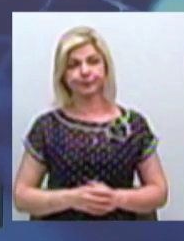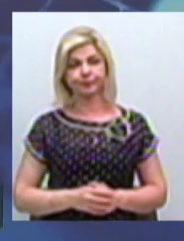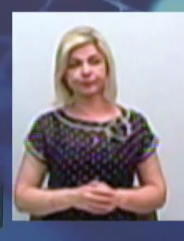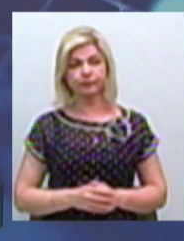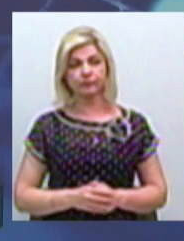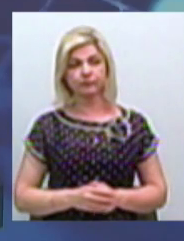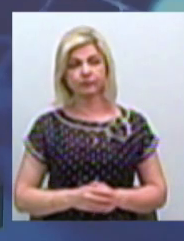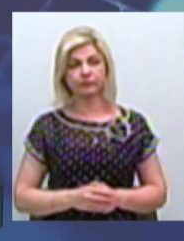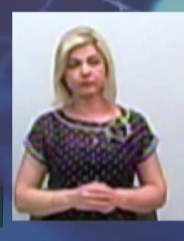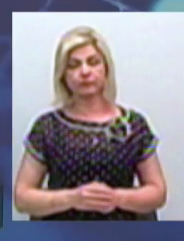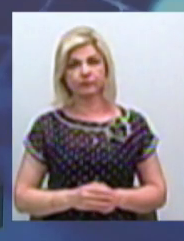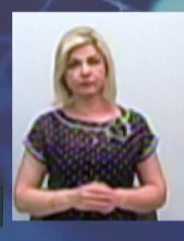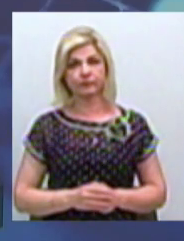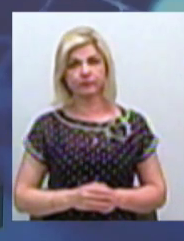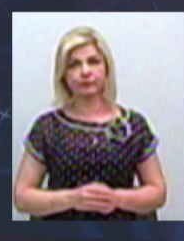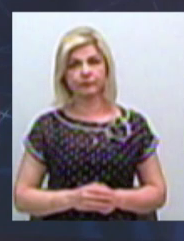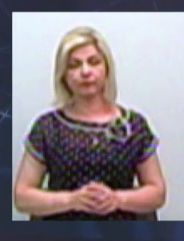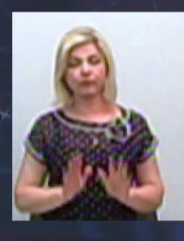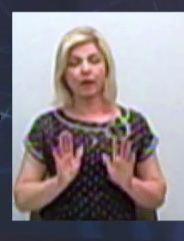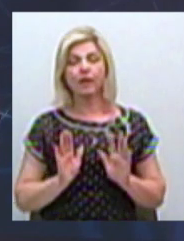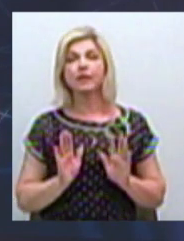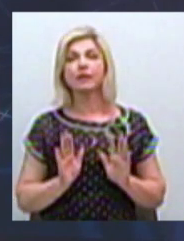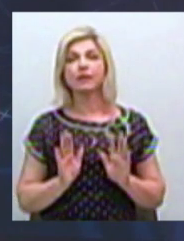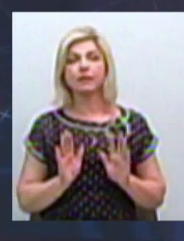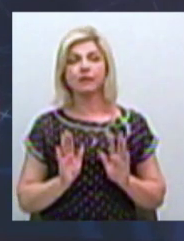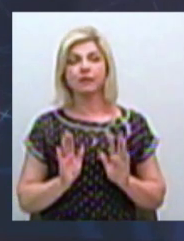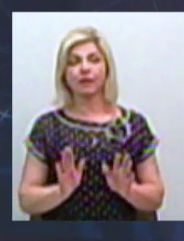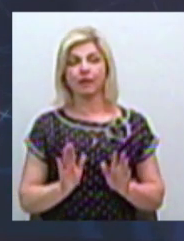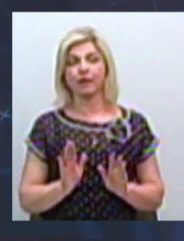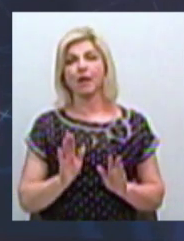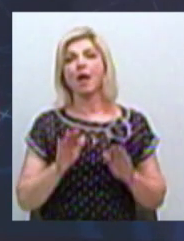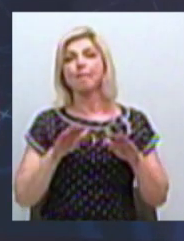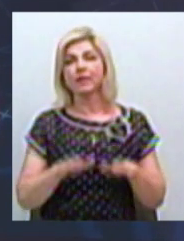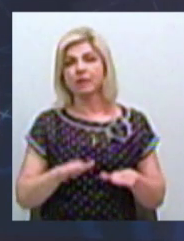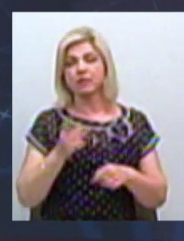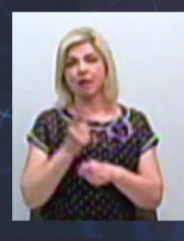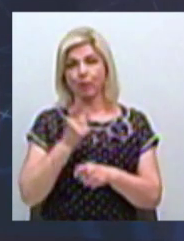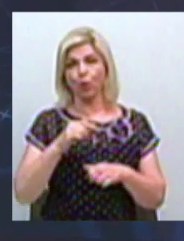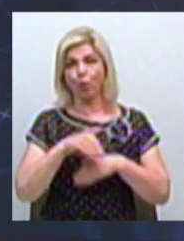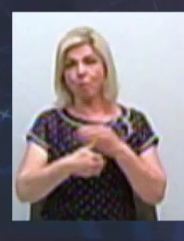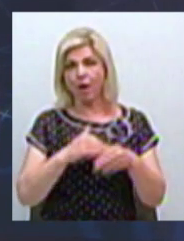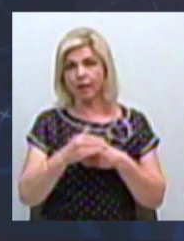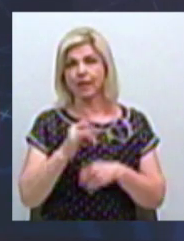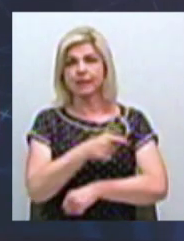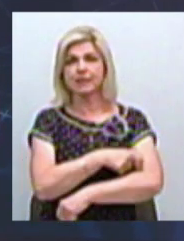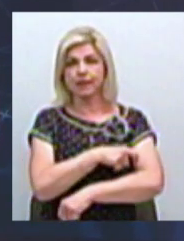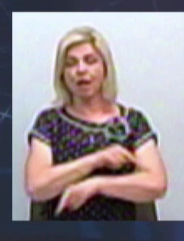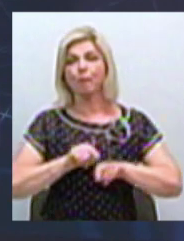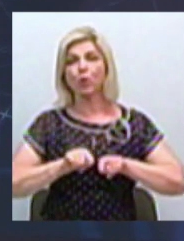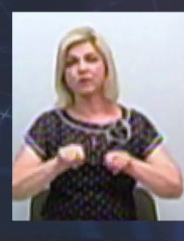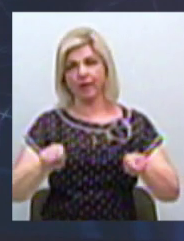Співпрацюємо тільки в частині заборони купання і санітарно-просвітньої